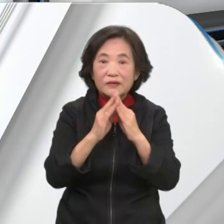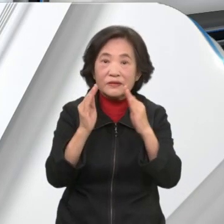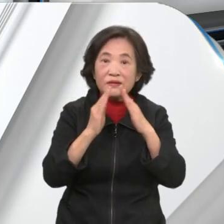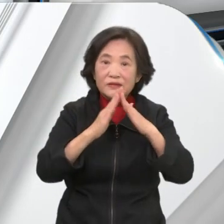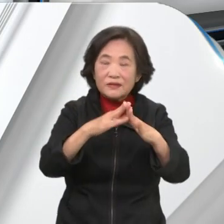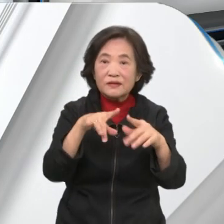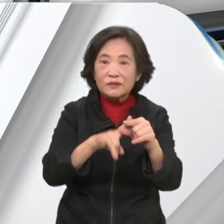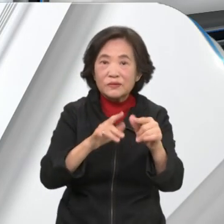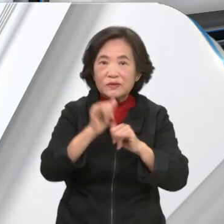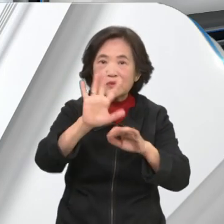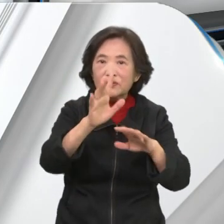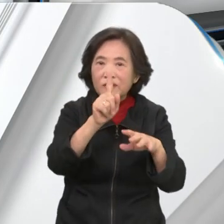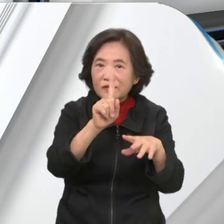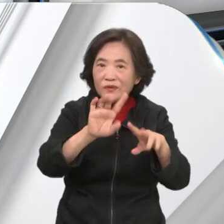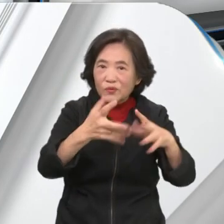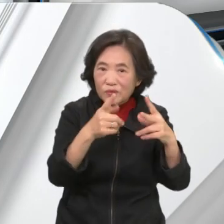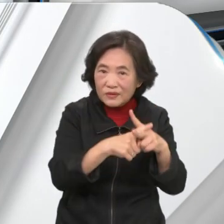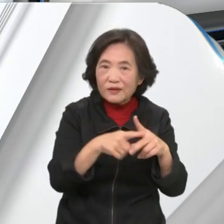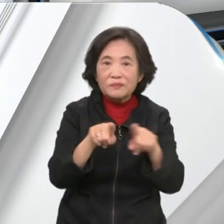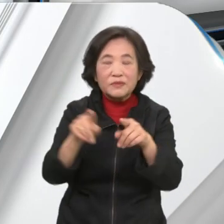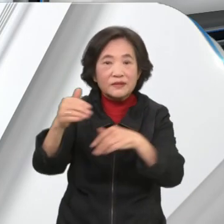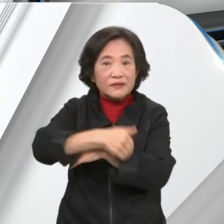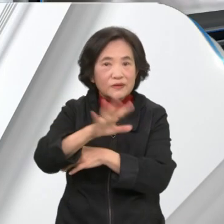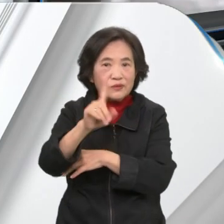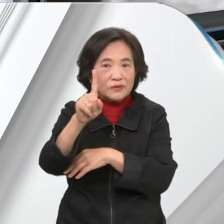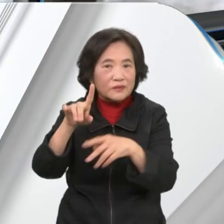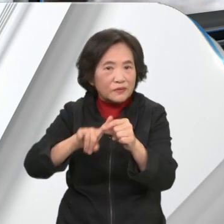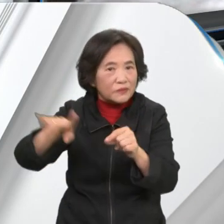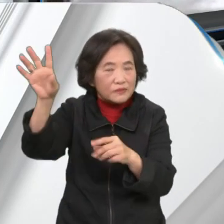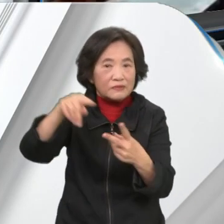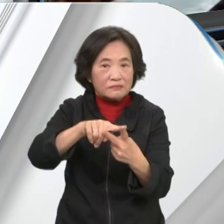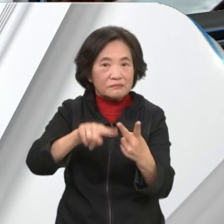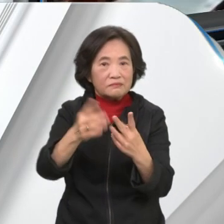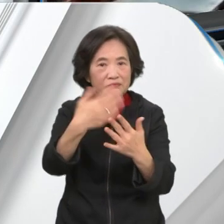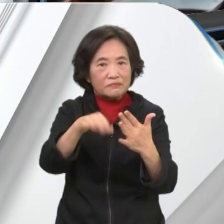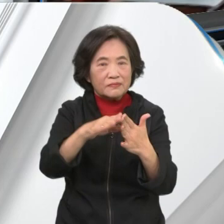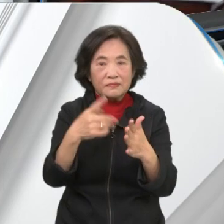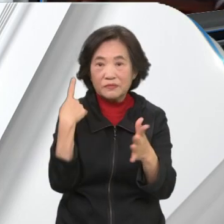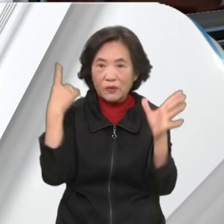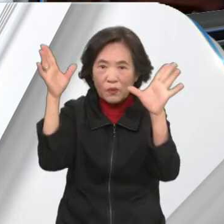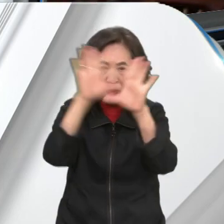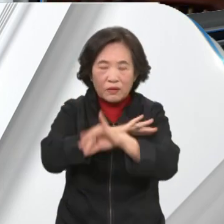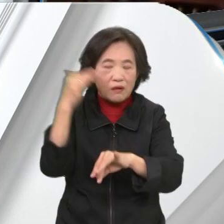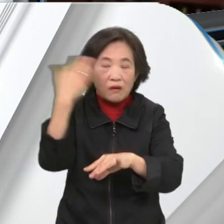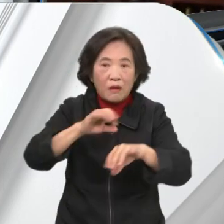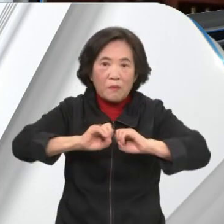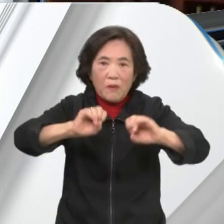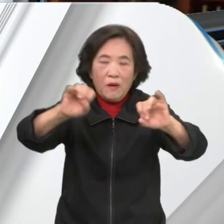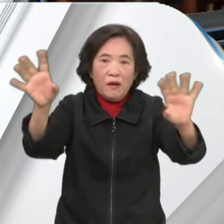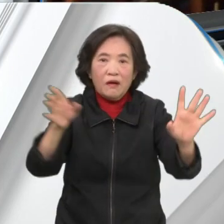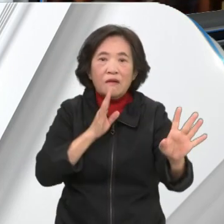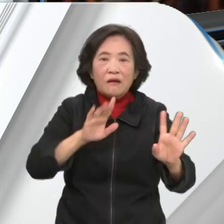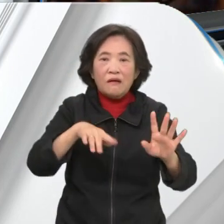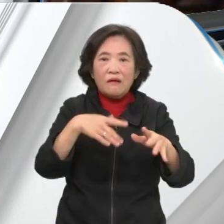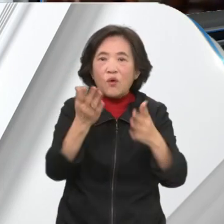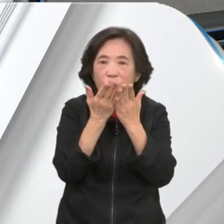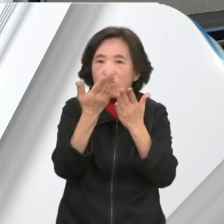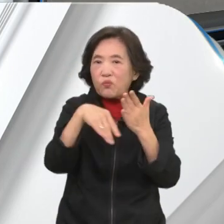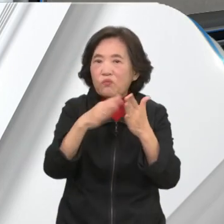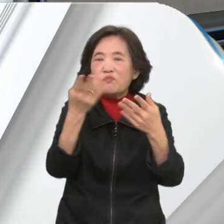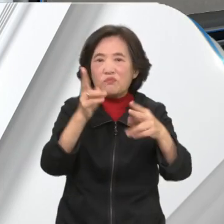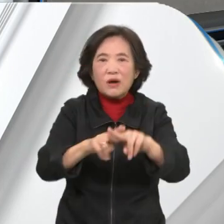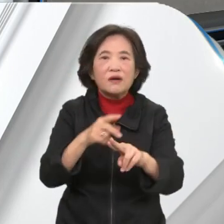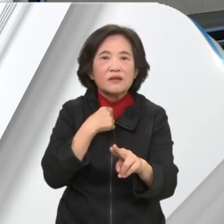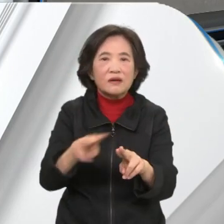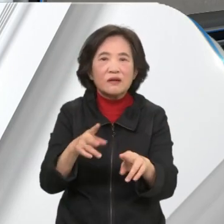突然选中 lucky 越见贵小，六平均呢越见过重。两件学校初步发觉间接天可